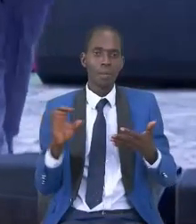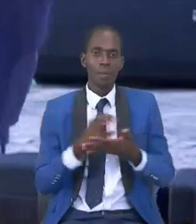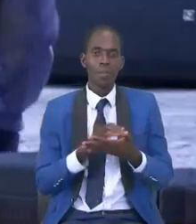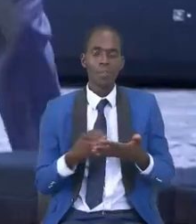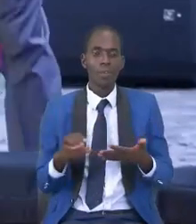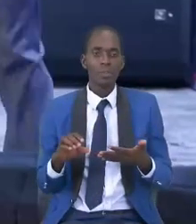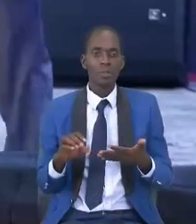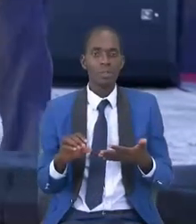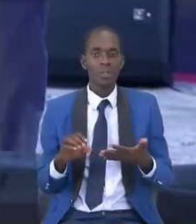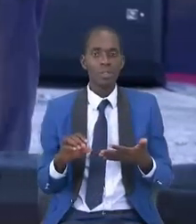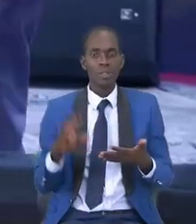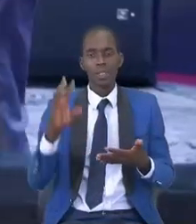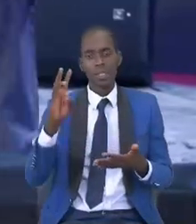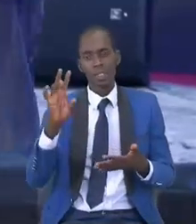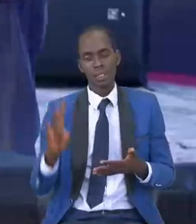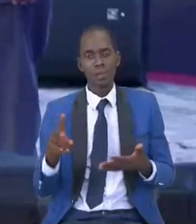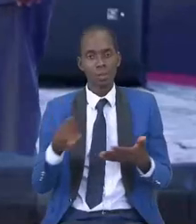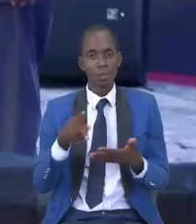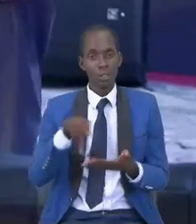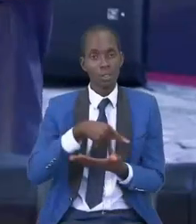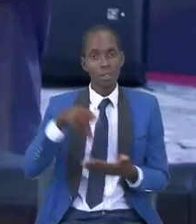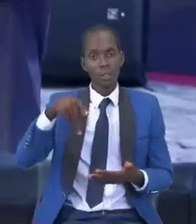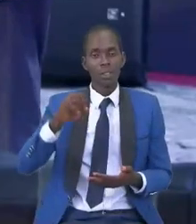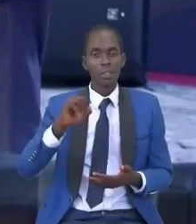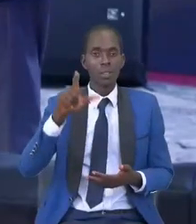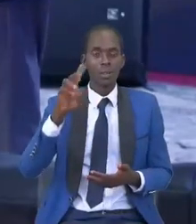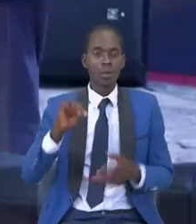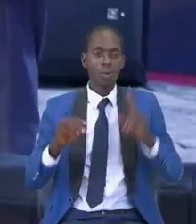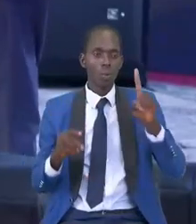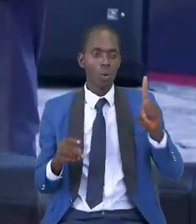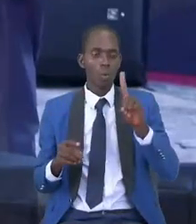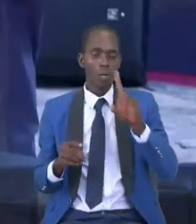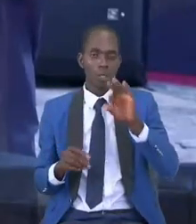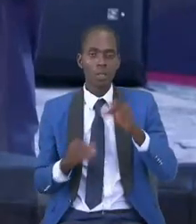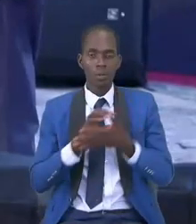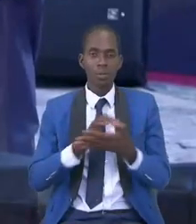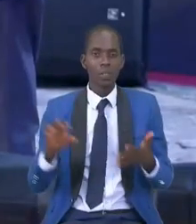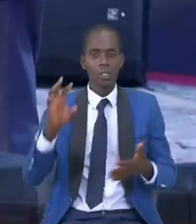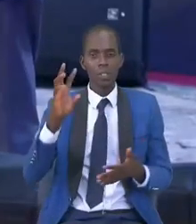verset 67. Psaume 119, 67.